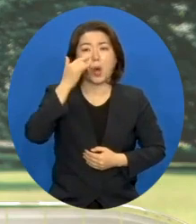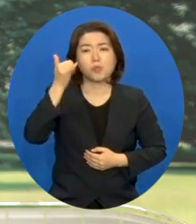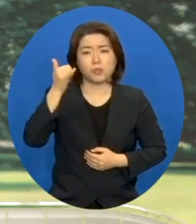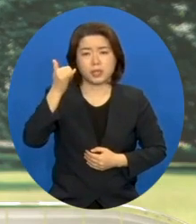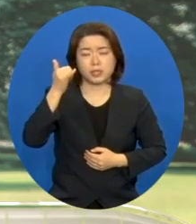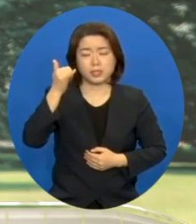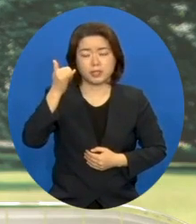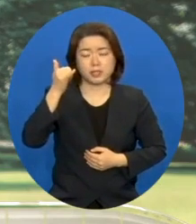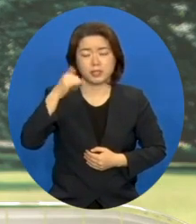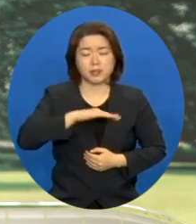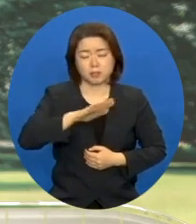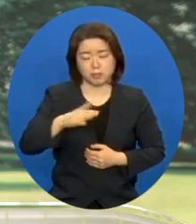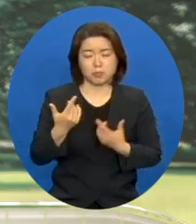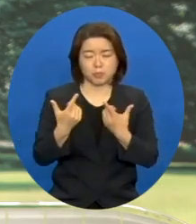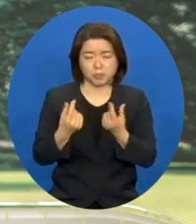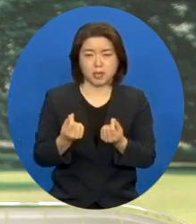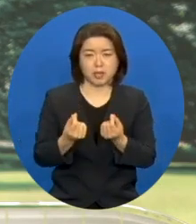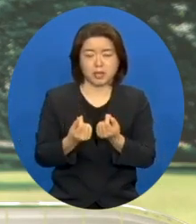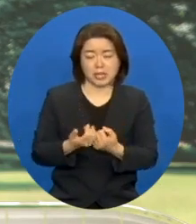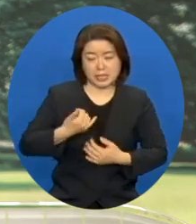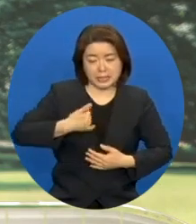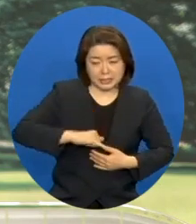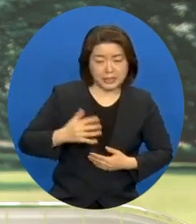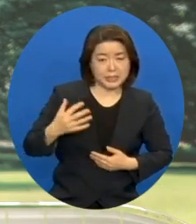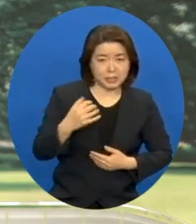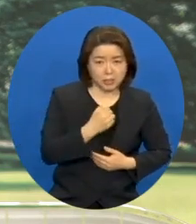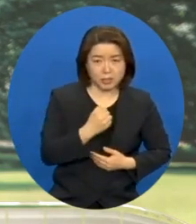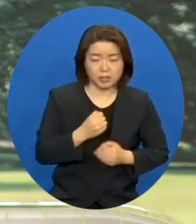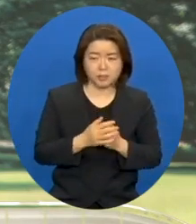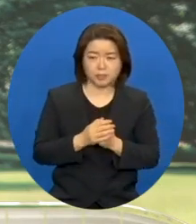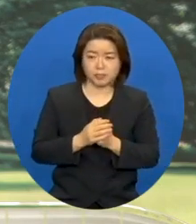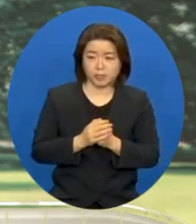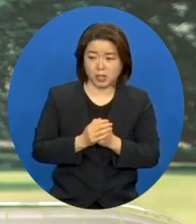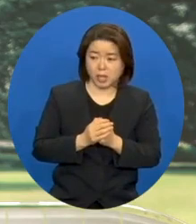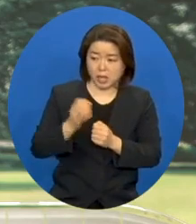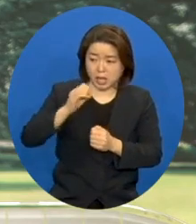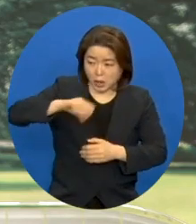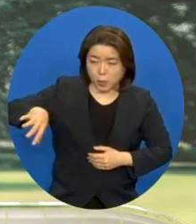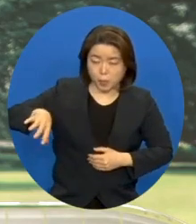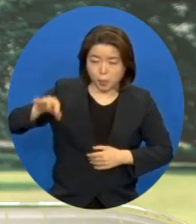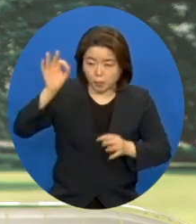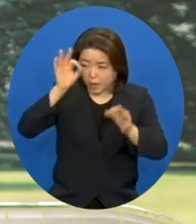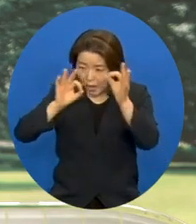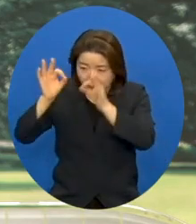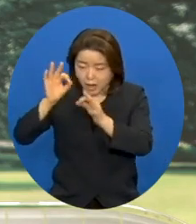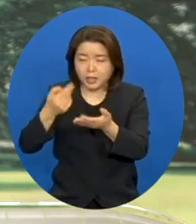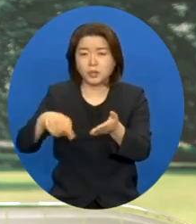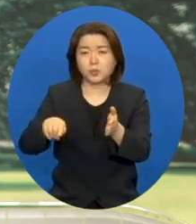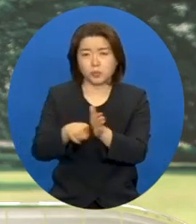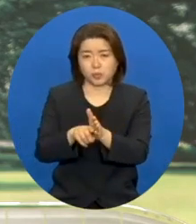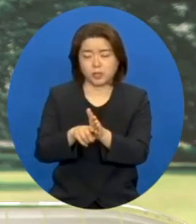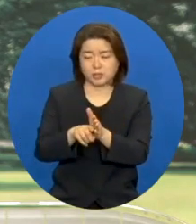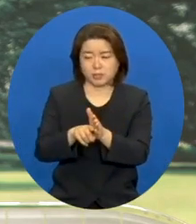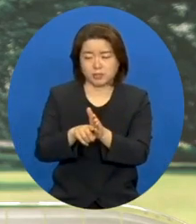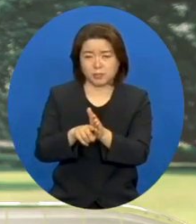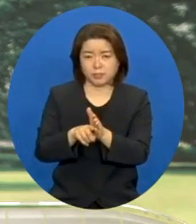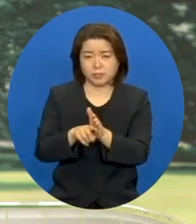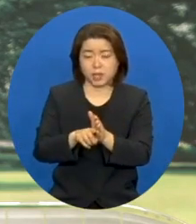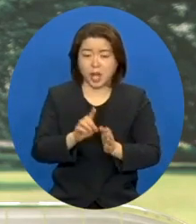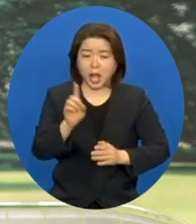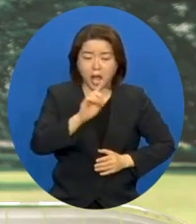맞죠. 자식을 얻으려고, 잃어버린 자식을 되찾으려고. 그 무엇이 더 아깝겠어요?